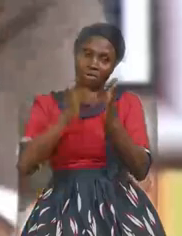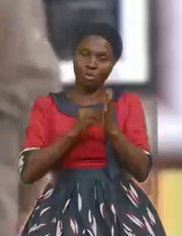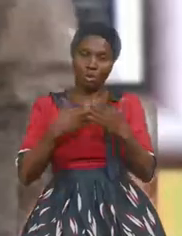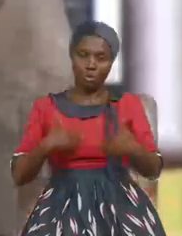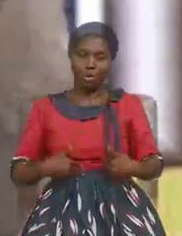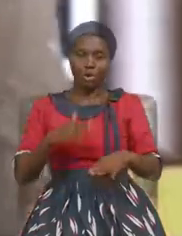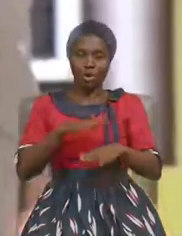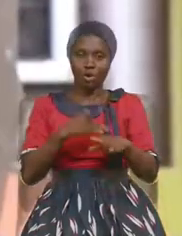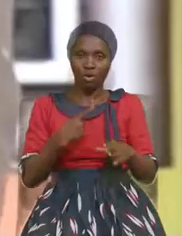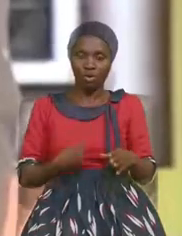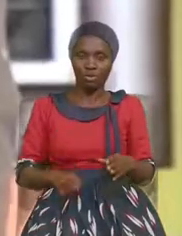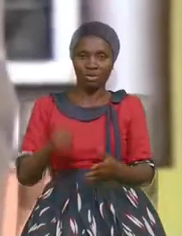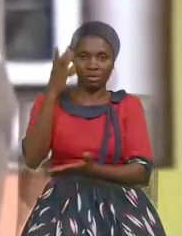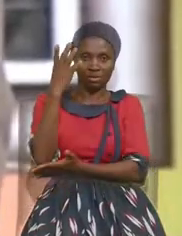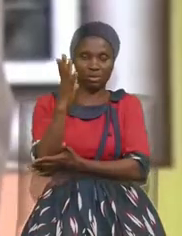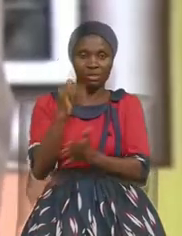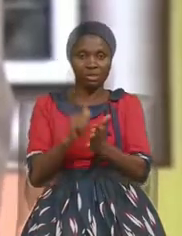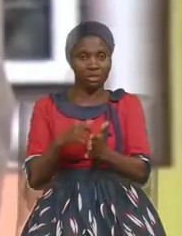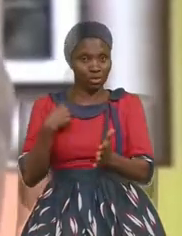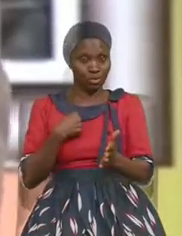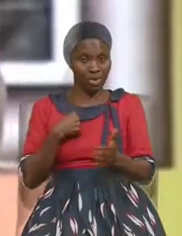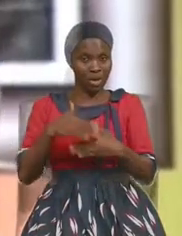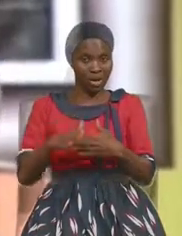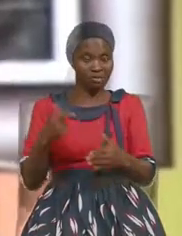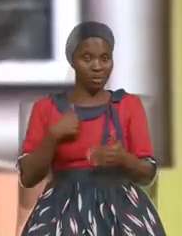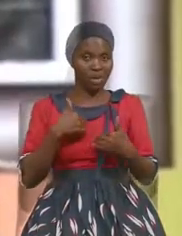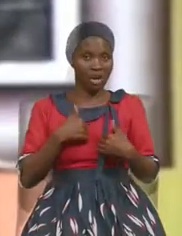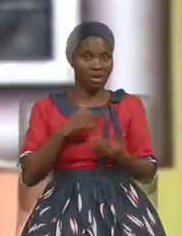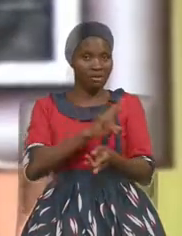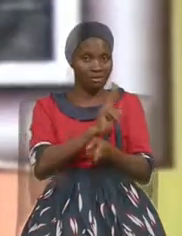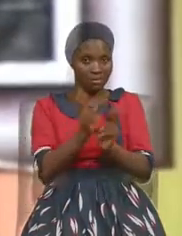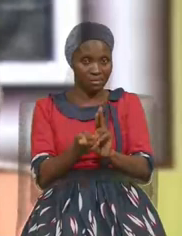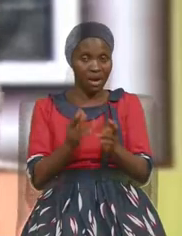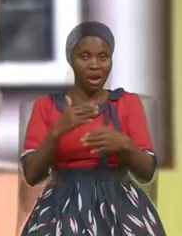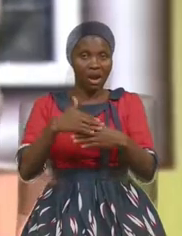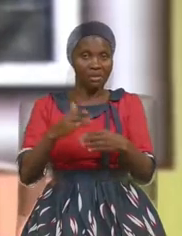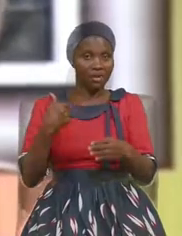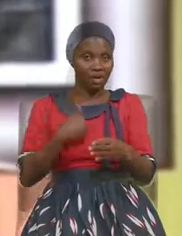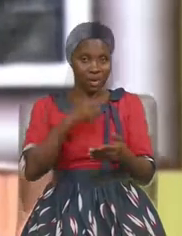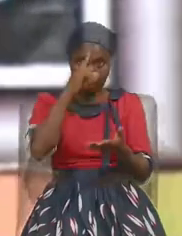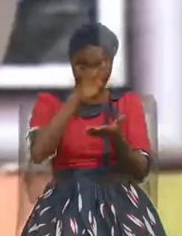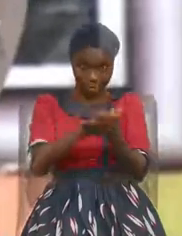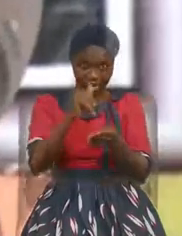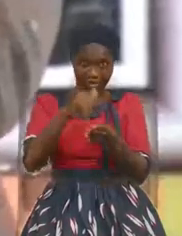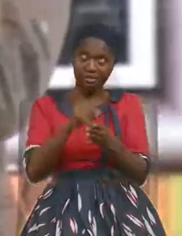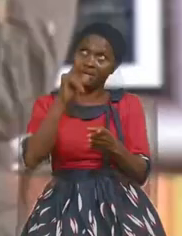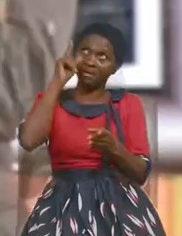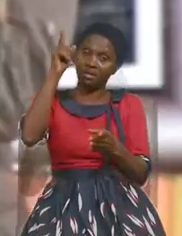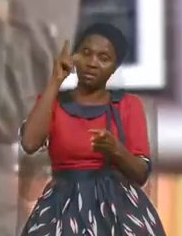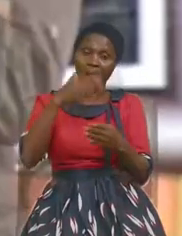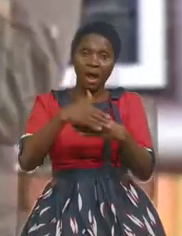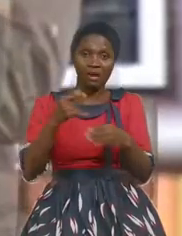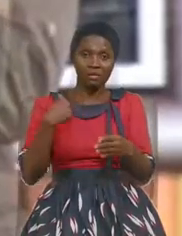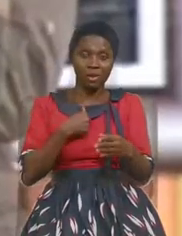En son corps sur le bois, afin que, après que nous avons cru en lui, après que nous avons